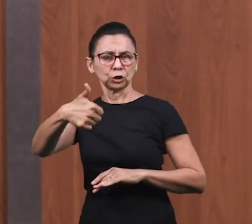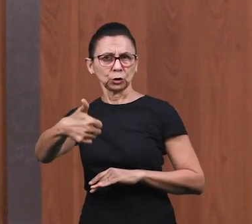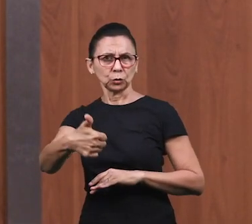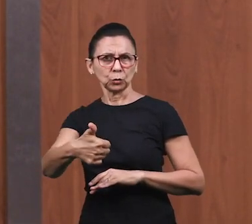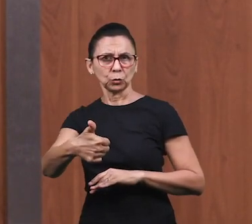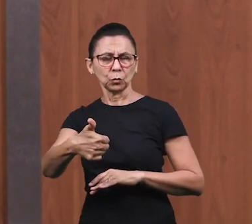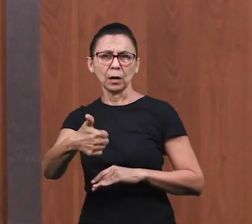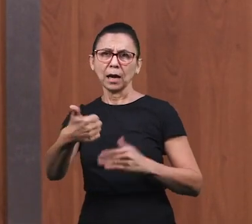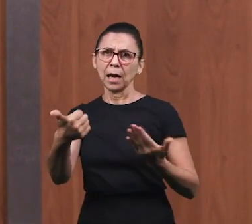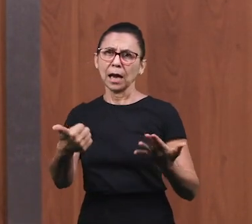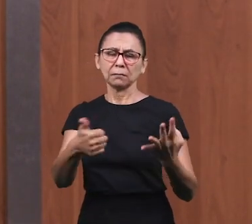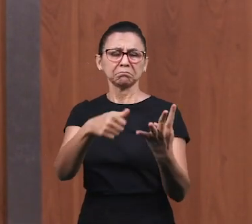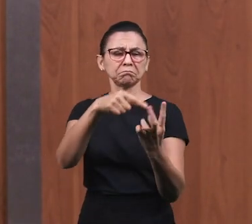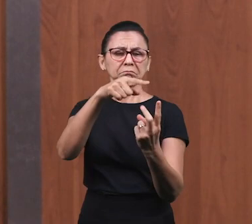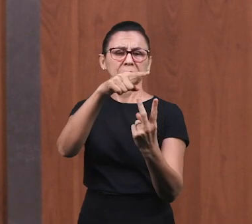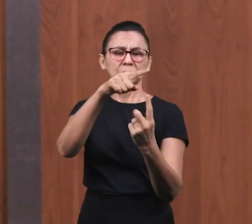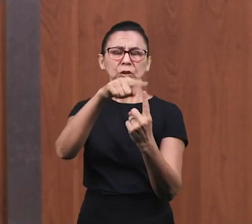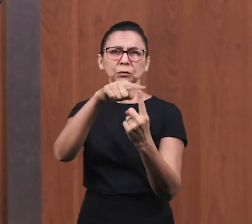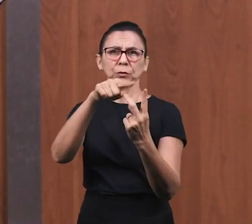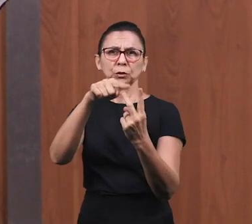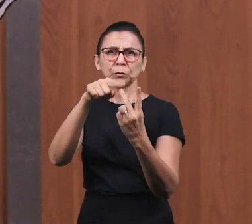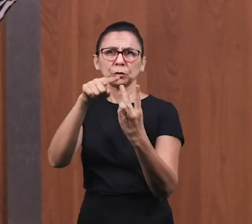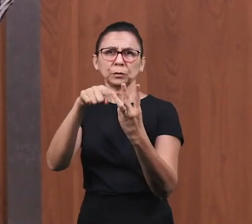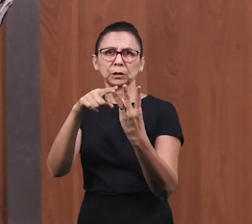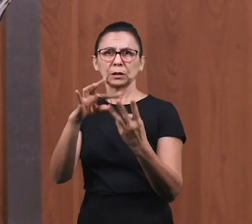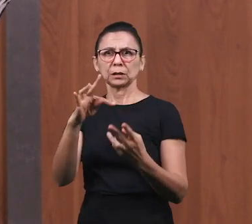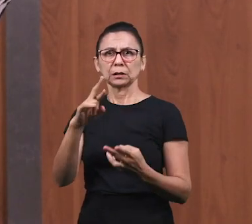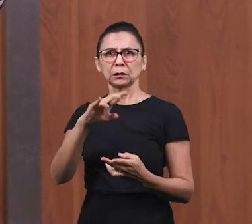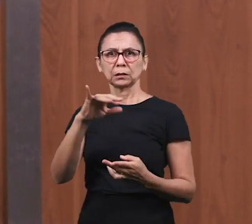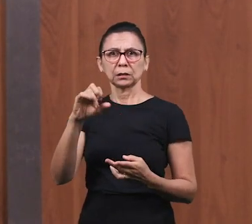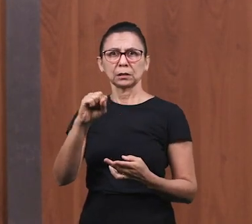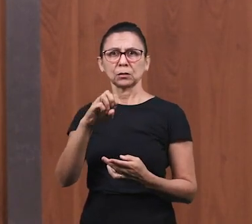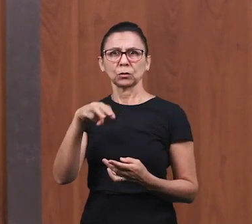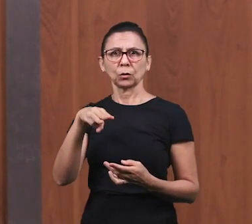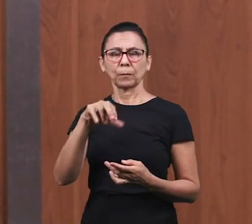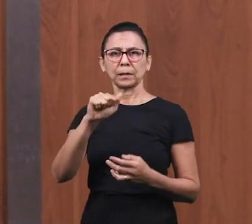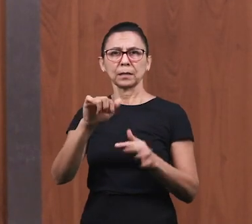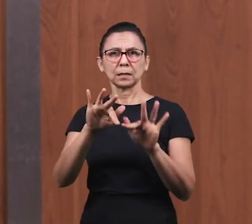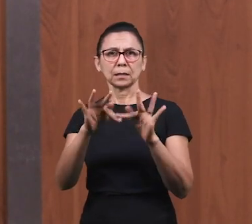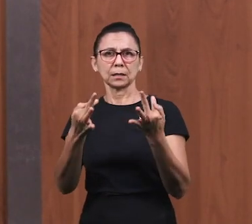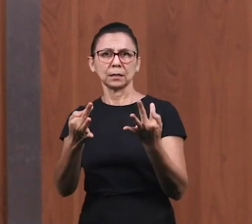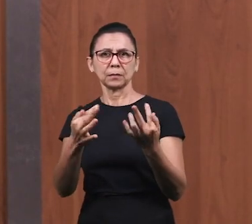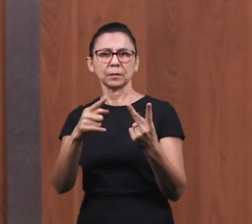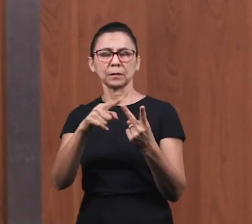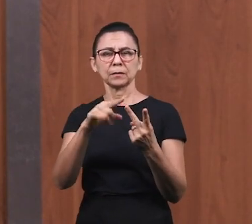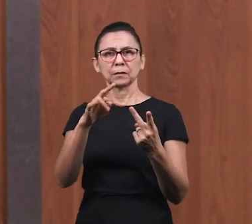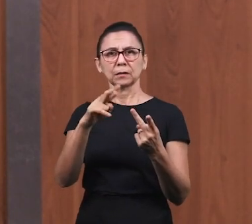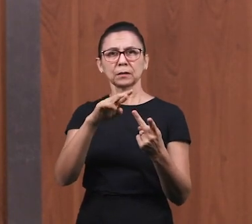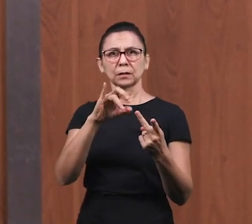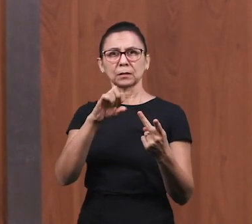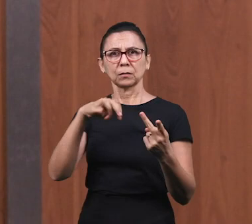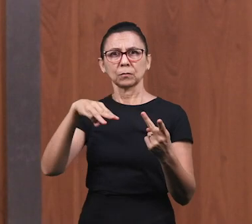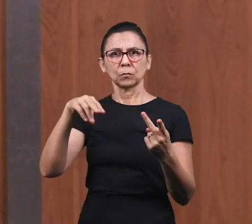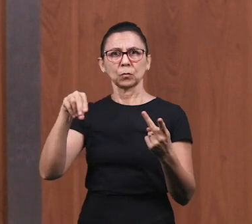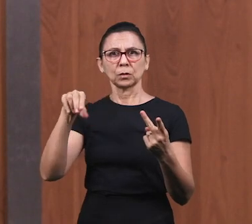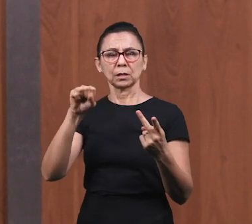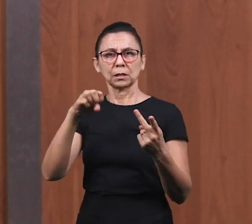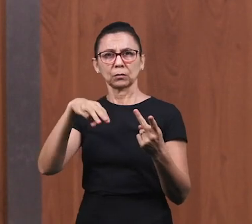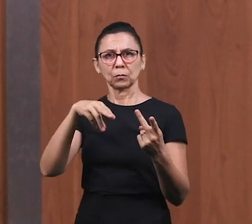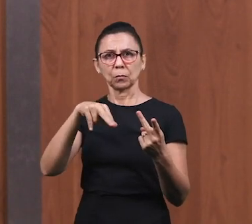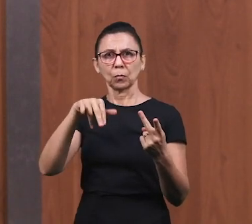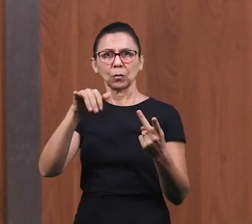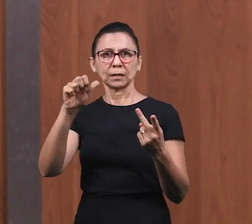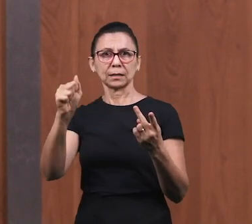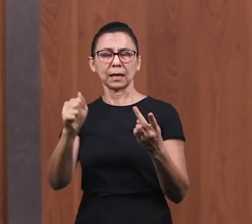elle est classifiée par type. Trisomie simple, trisomie par transmutation et trisomie par mosaïque.